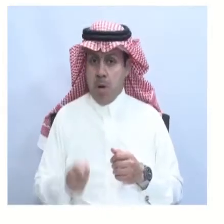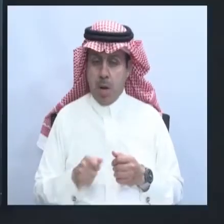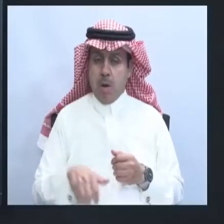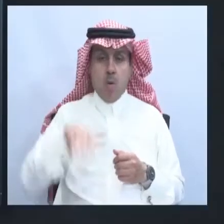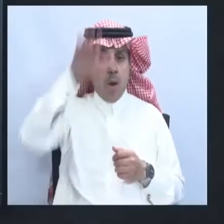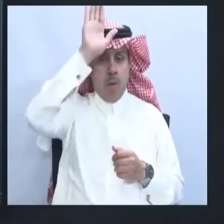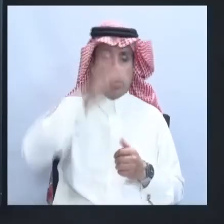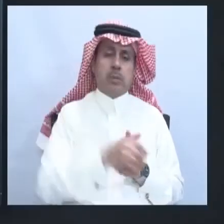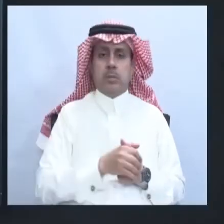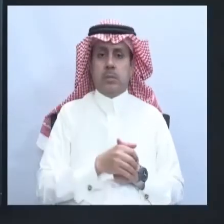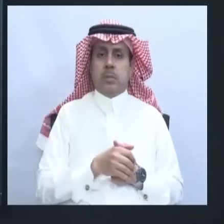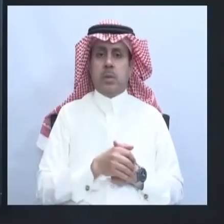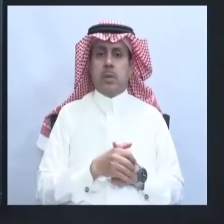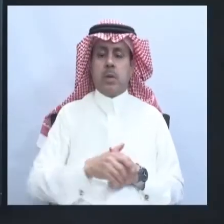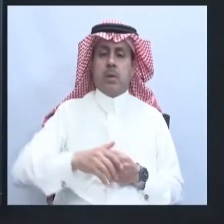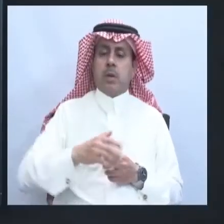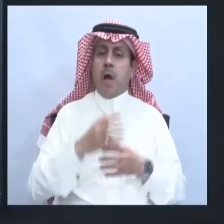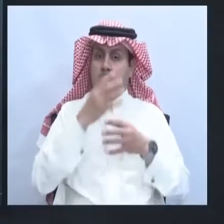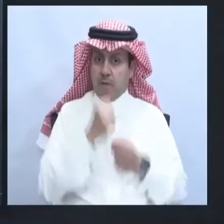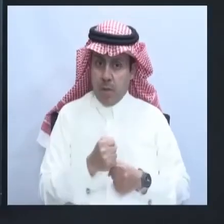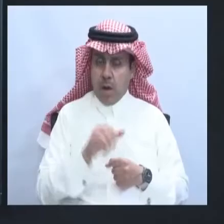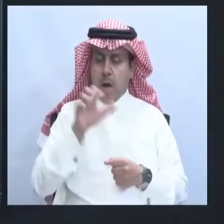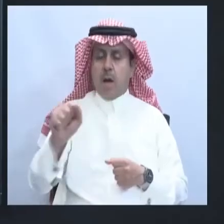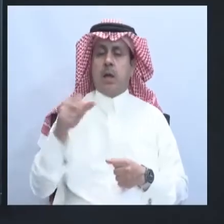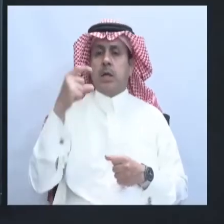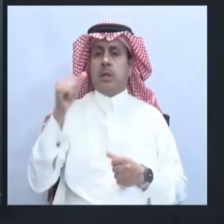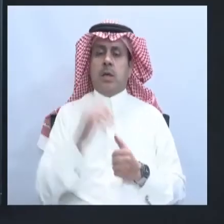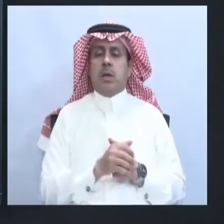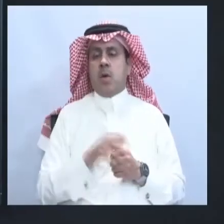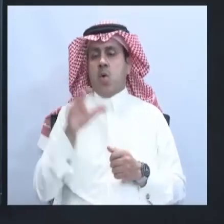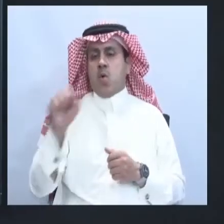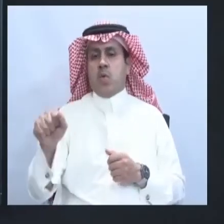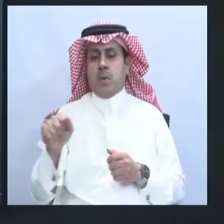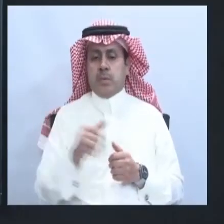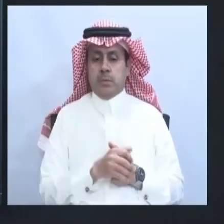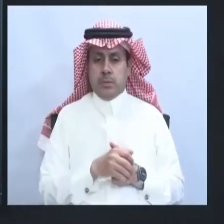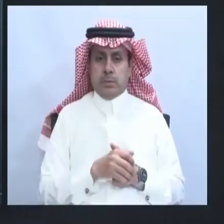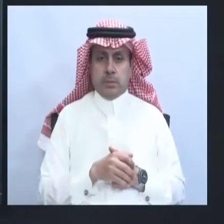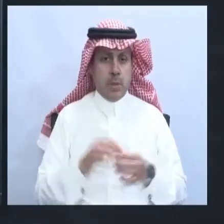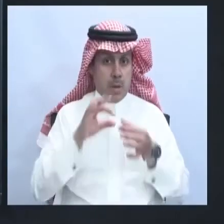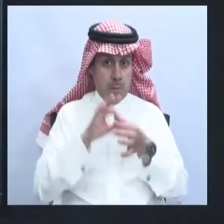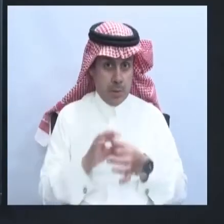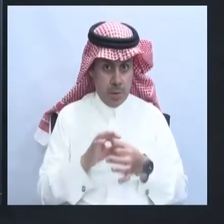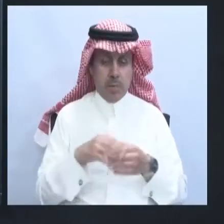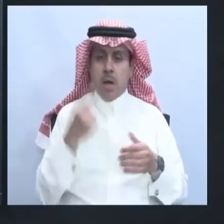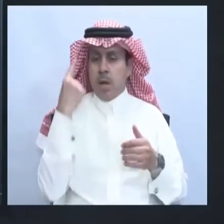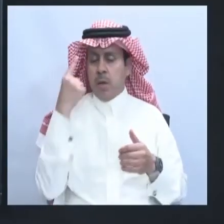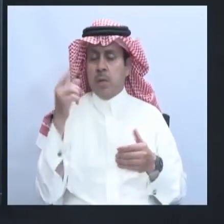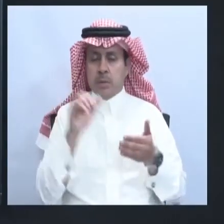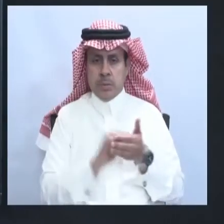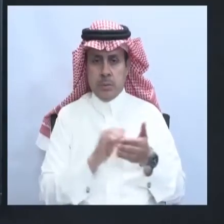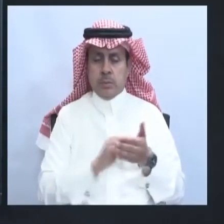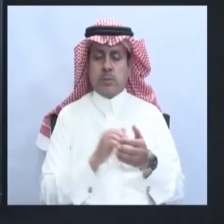القاضي لاجل حظي اهل الدين حتى يعطيهم حقوقهم اذا هذا ما يتعلق باول شرط من